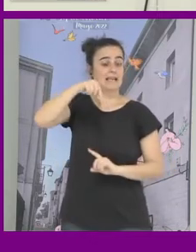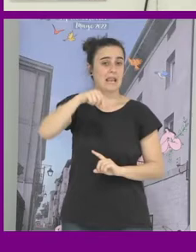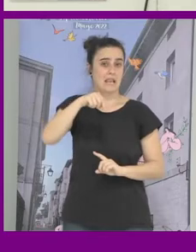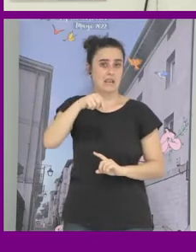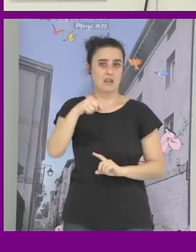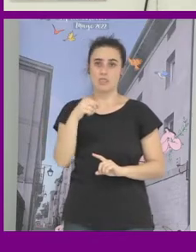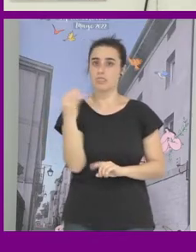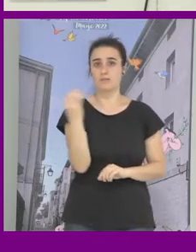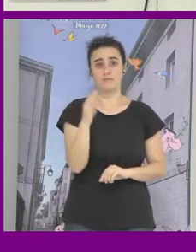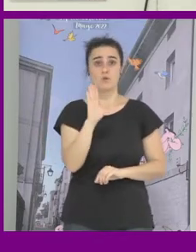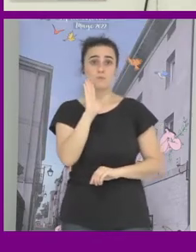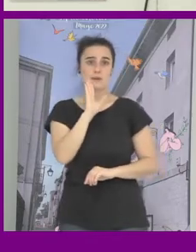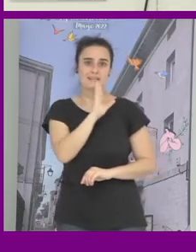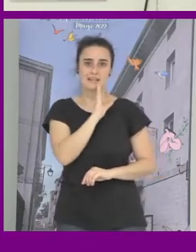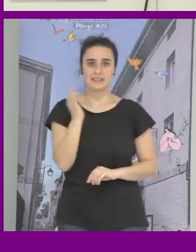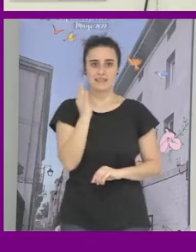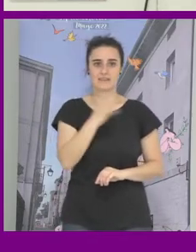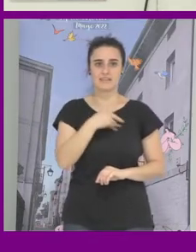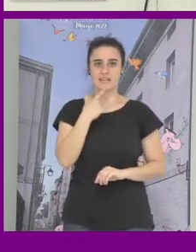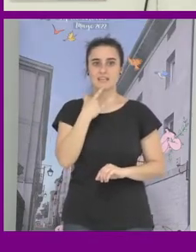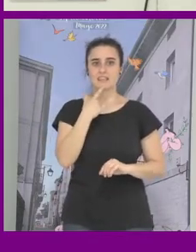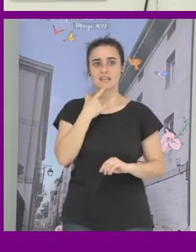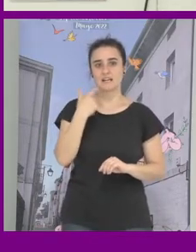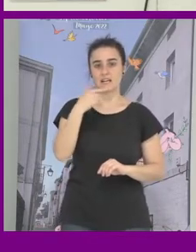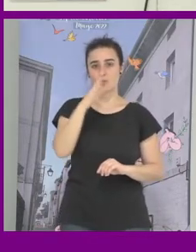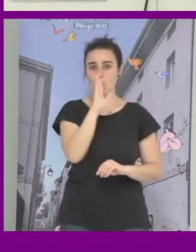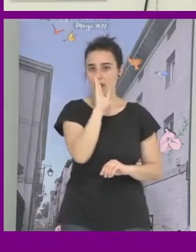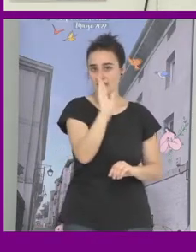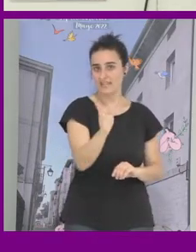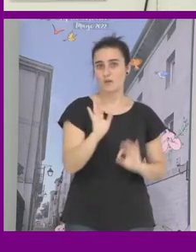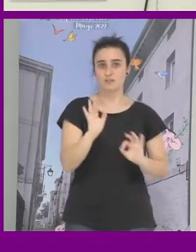izan da, ez? Heterosexualitatea derrigorrezkoa izan den bezala, eta hortaz,